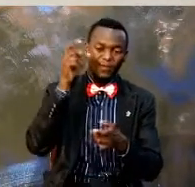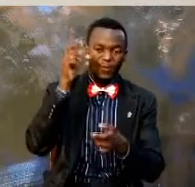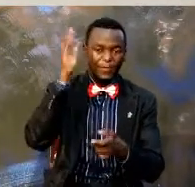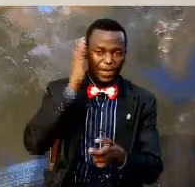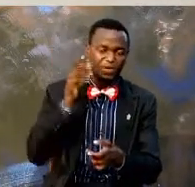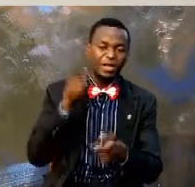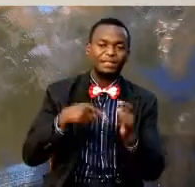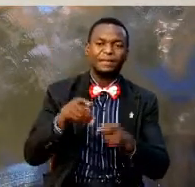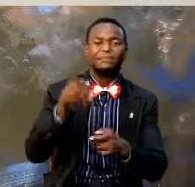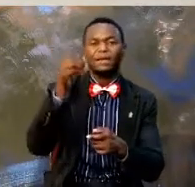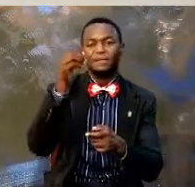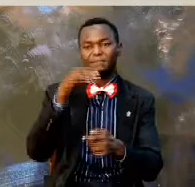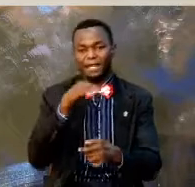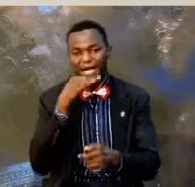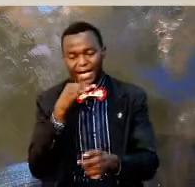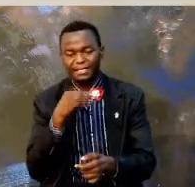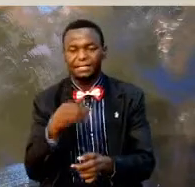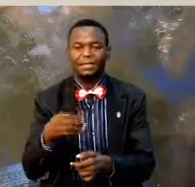kwa